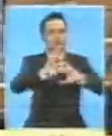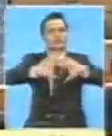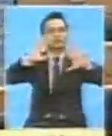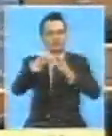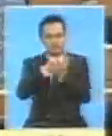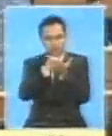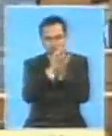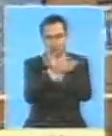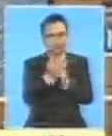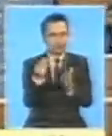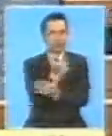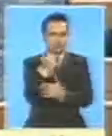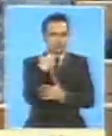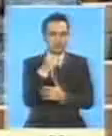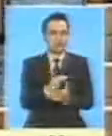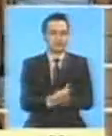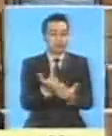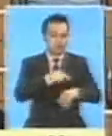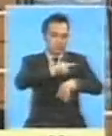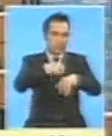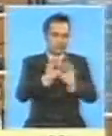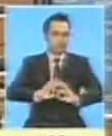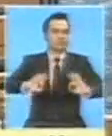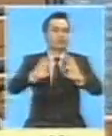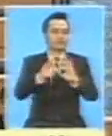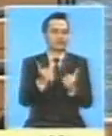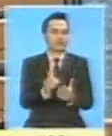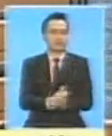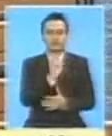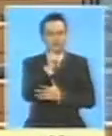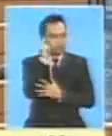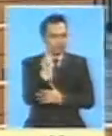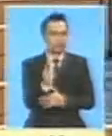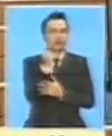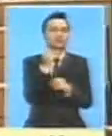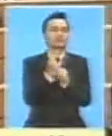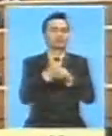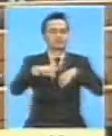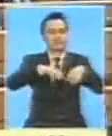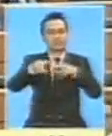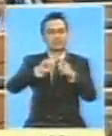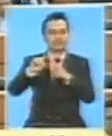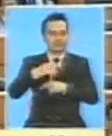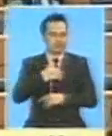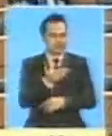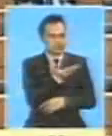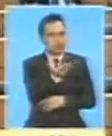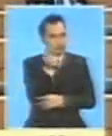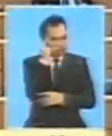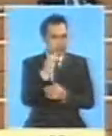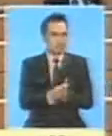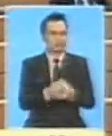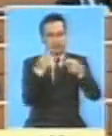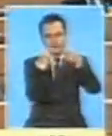เร็วในระยะเวลาสั้นแล้วเราก็จะต้องเริ่มดำเนินการให้ได้โดยทันทีนะครับกระผมขอใคร่เรียนดังต่